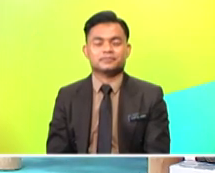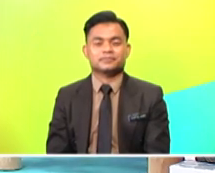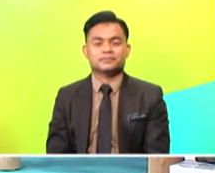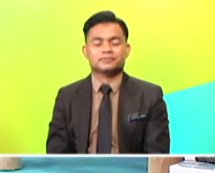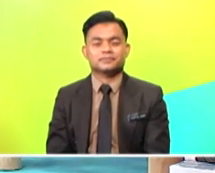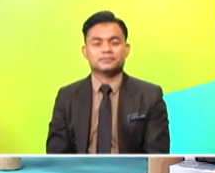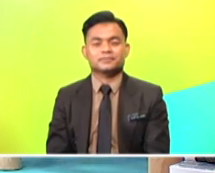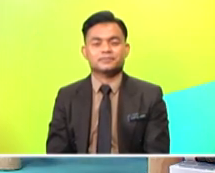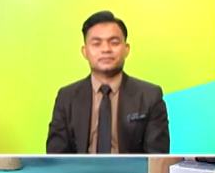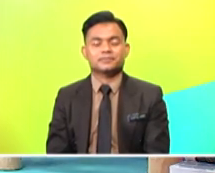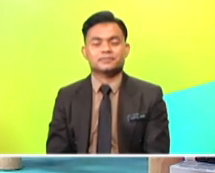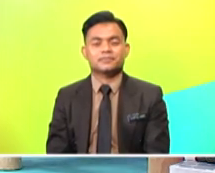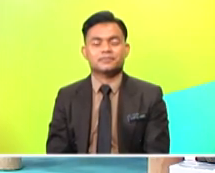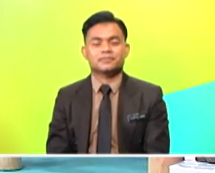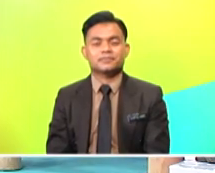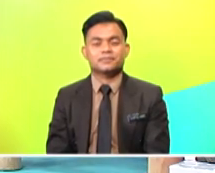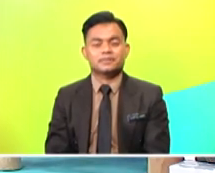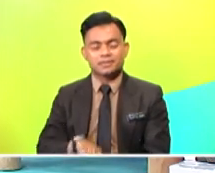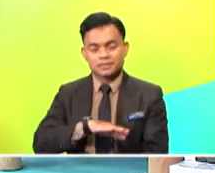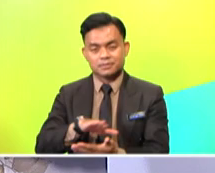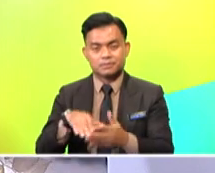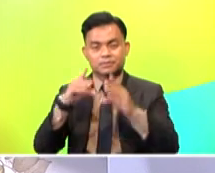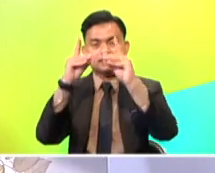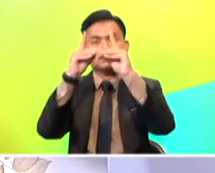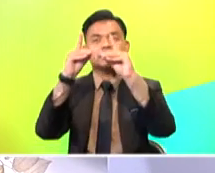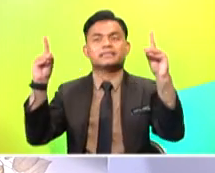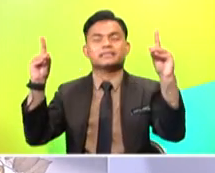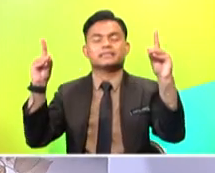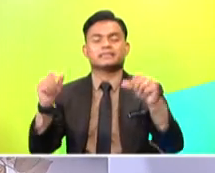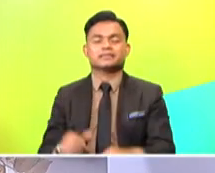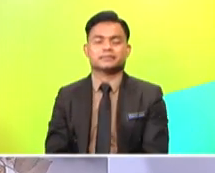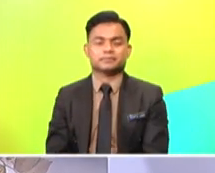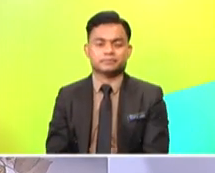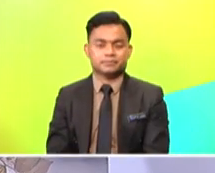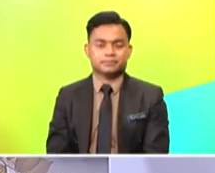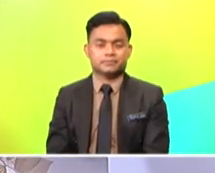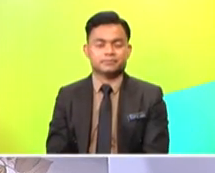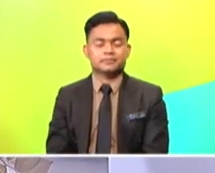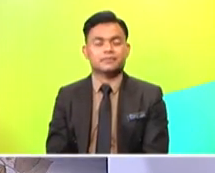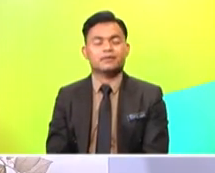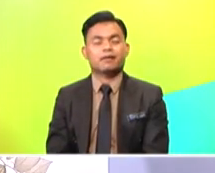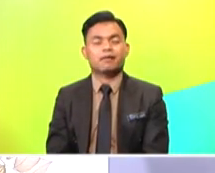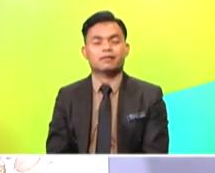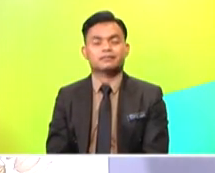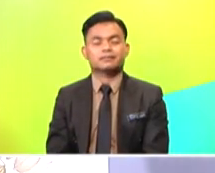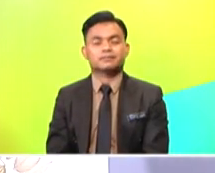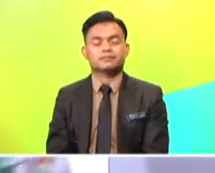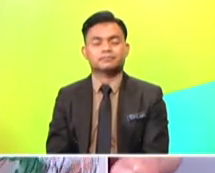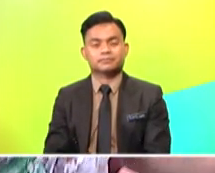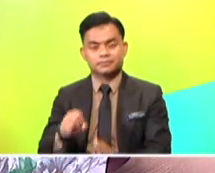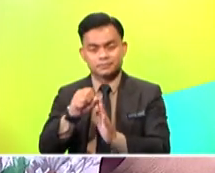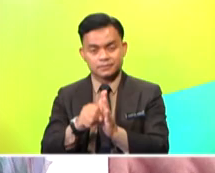kan? Boleh. Okay. Sebab semua ni dipanggil dinding. Okey, letak sinilah. Okey, dinding kat sini. Okey. Seterusnya